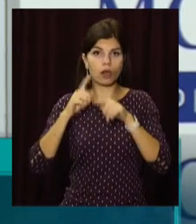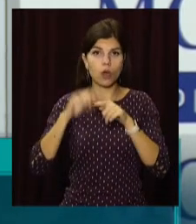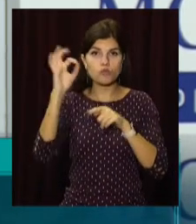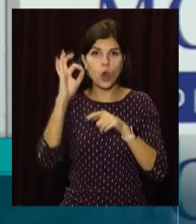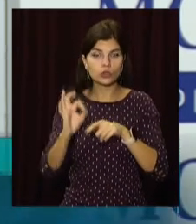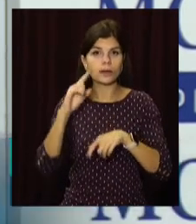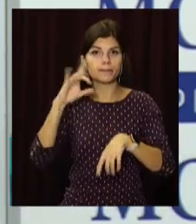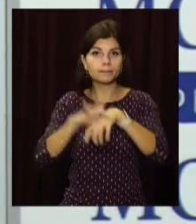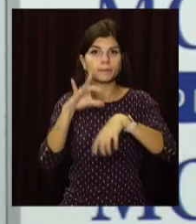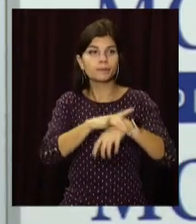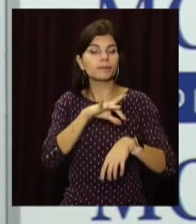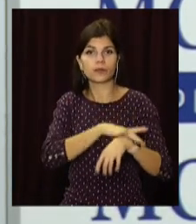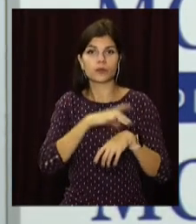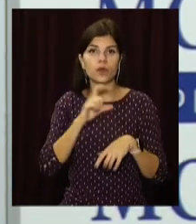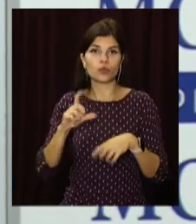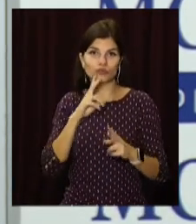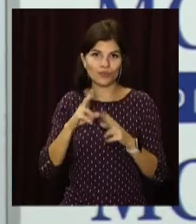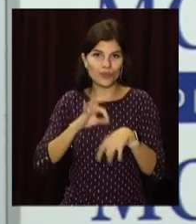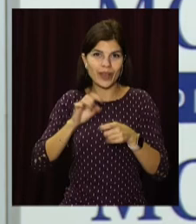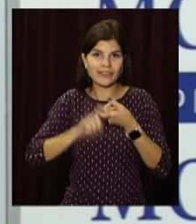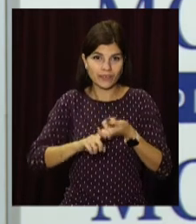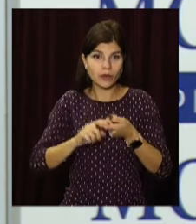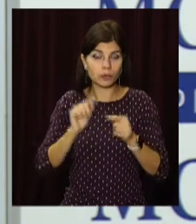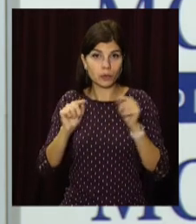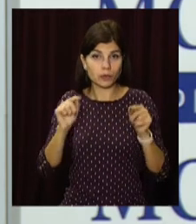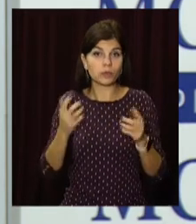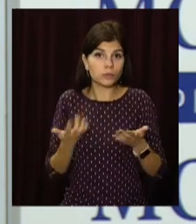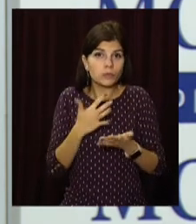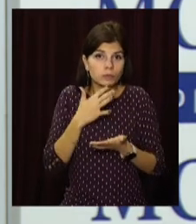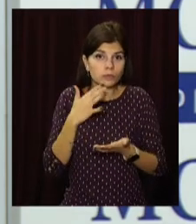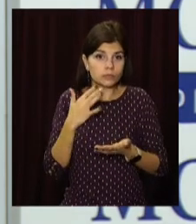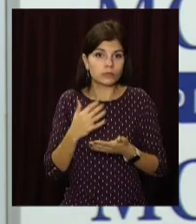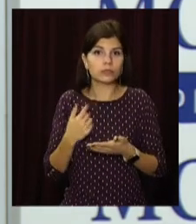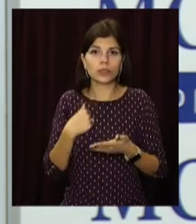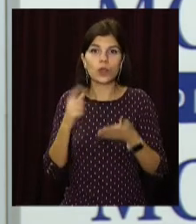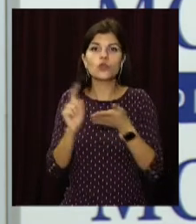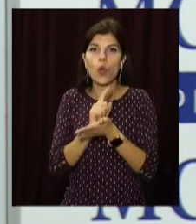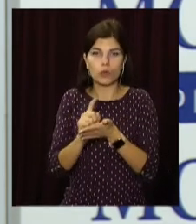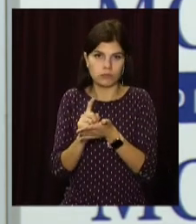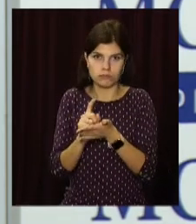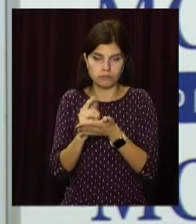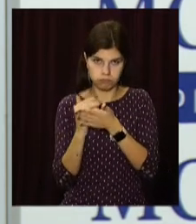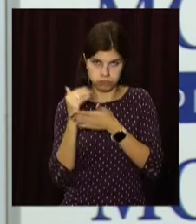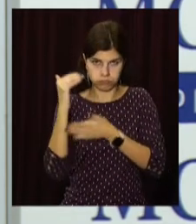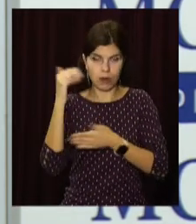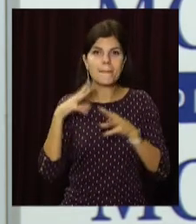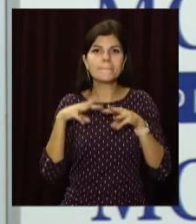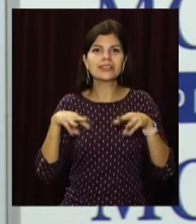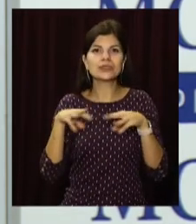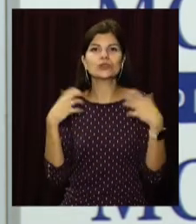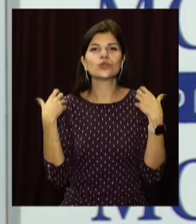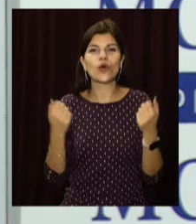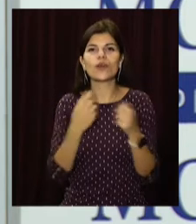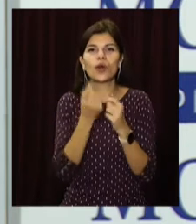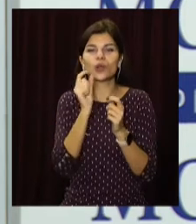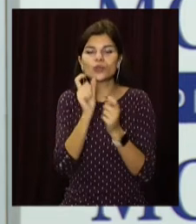виявлення випадків інфікування. Ми не вкладаємося в норми, які рекомендовані Міністерством охорони здоров'я.